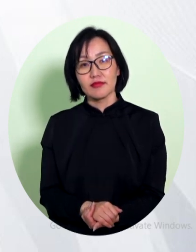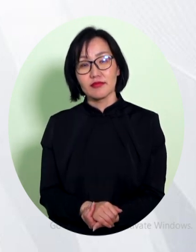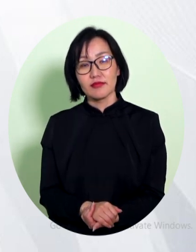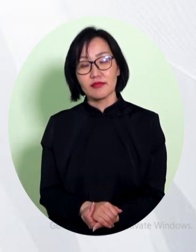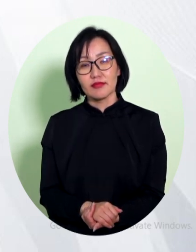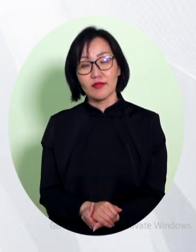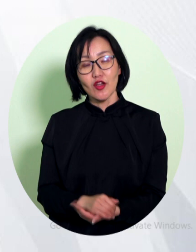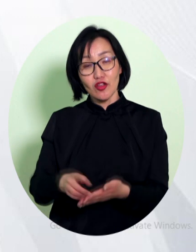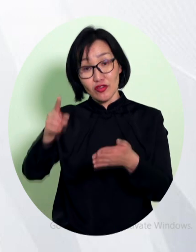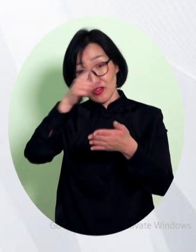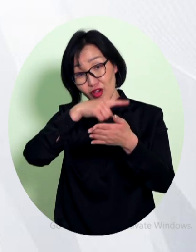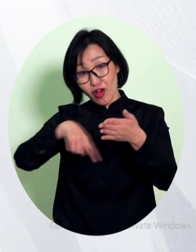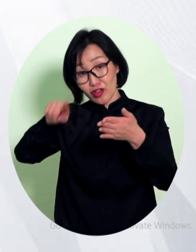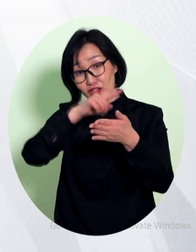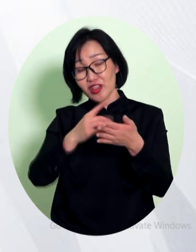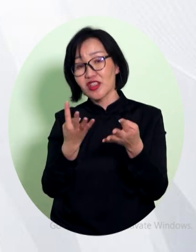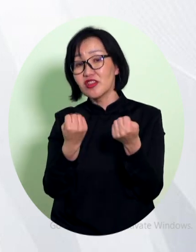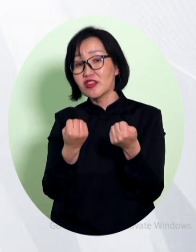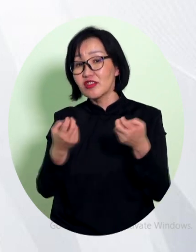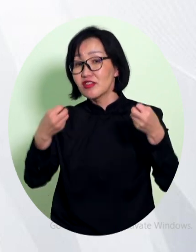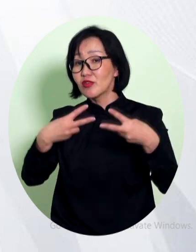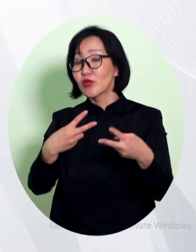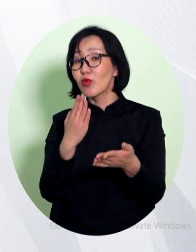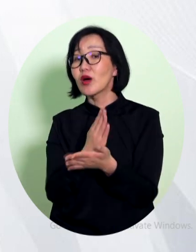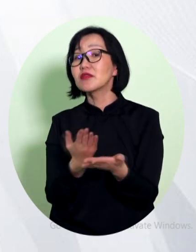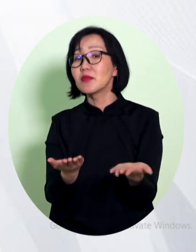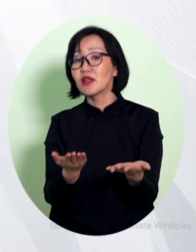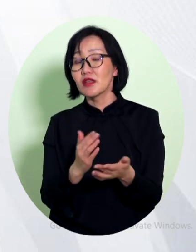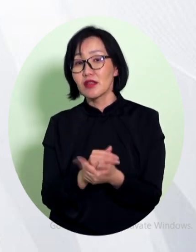За тэгвэл тойрго хэдэн тэнцээ хуваасан байна?